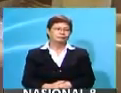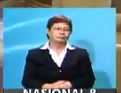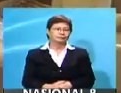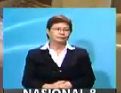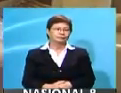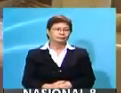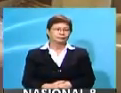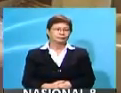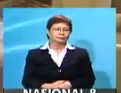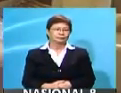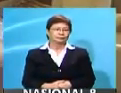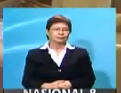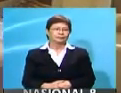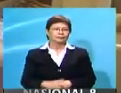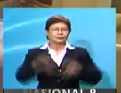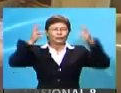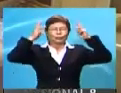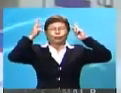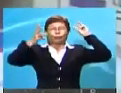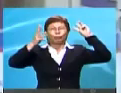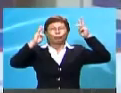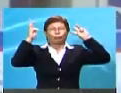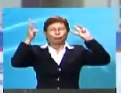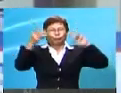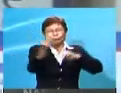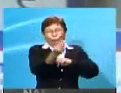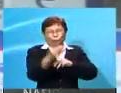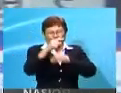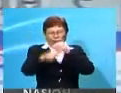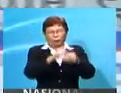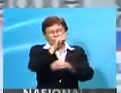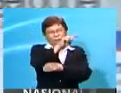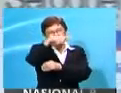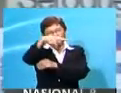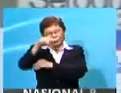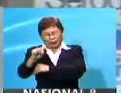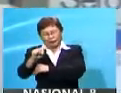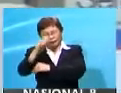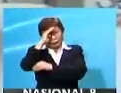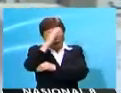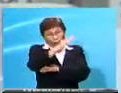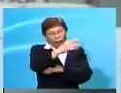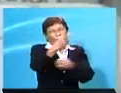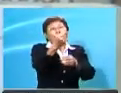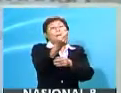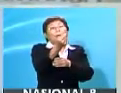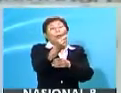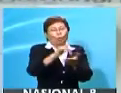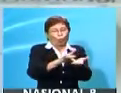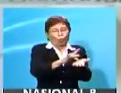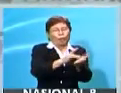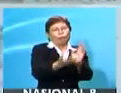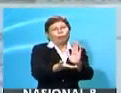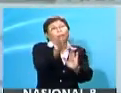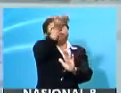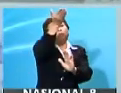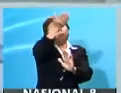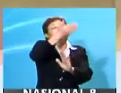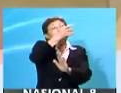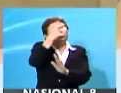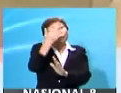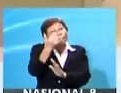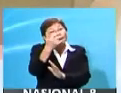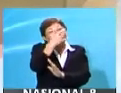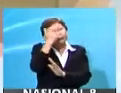sukar antara yang dibimbangi utama segelin pihak berhubung tppa ialah dakwaan bahawa harga ubat-ubatan akan meningkat tinggi akibat